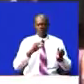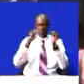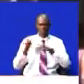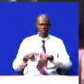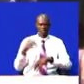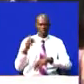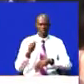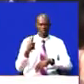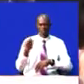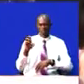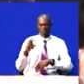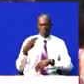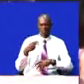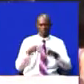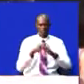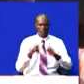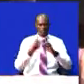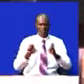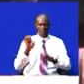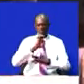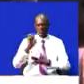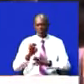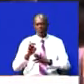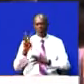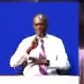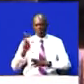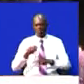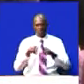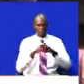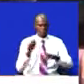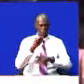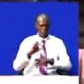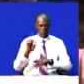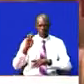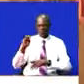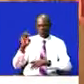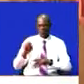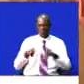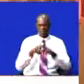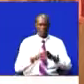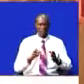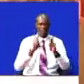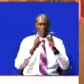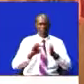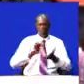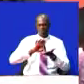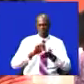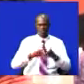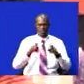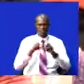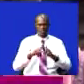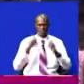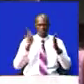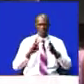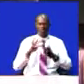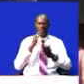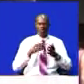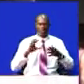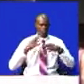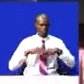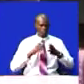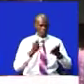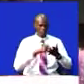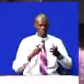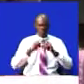Muron wadhi dhi Kisumu East wadhi dhi West wadhi Seme kata watieko Kisumu Central to malich e mana ne wadu jowa mondo register